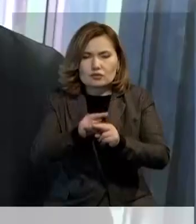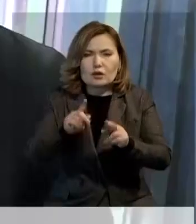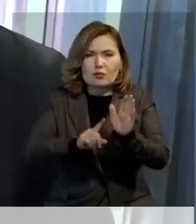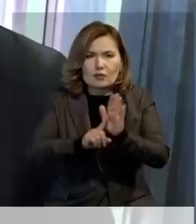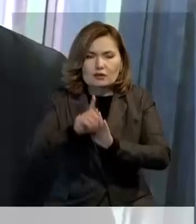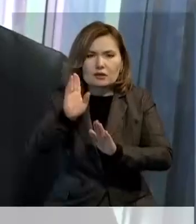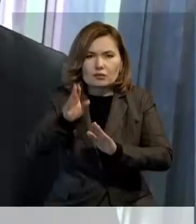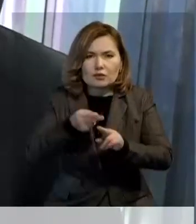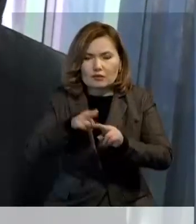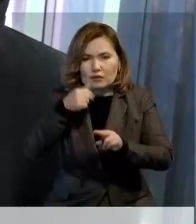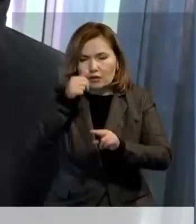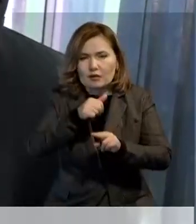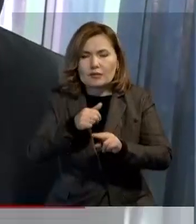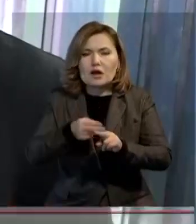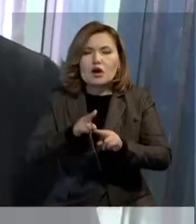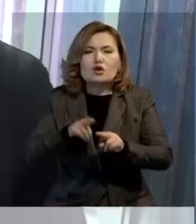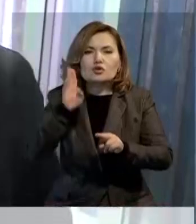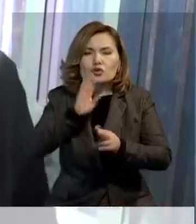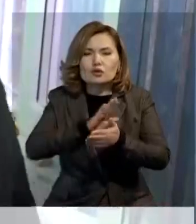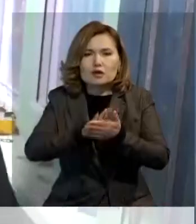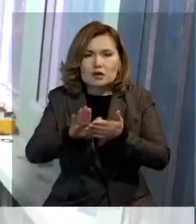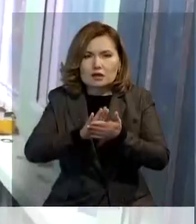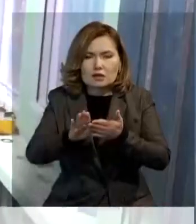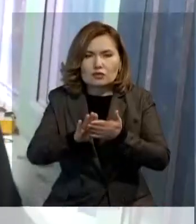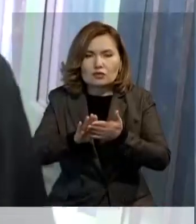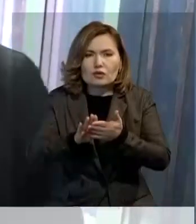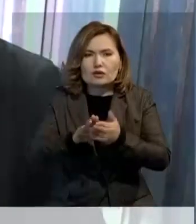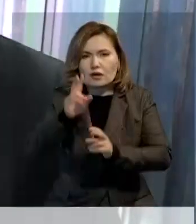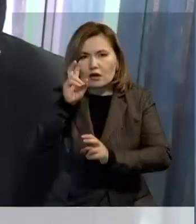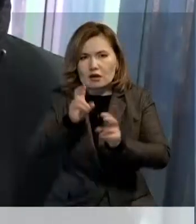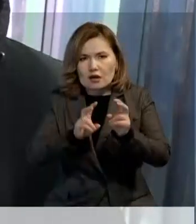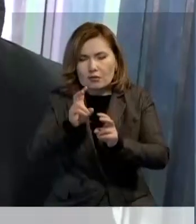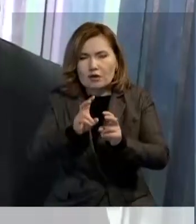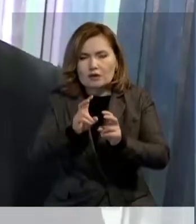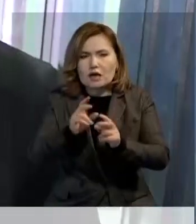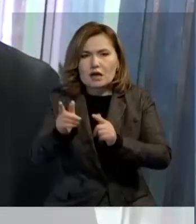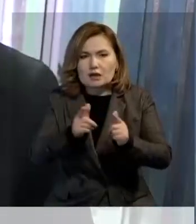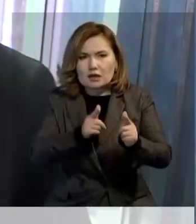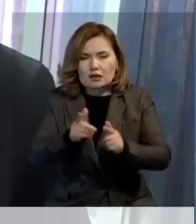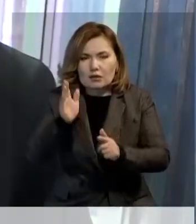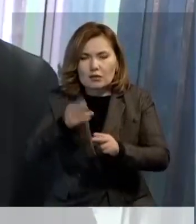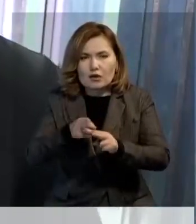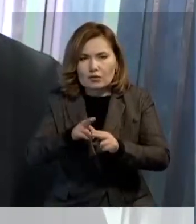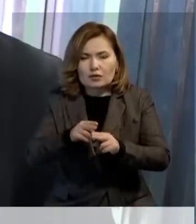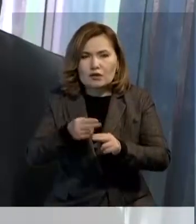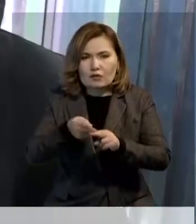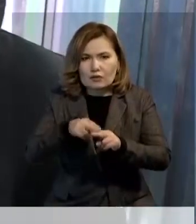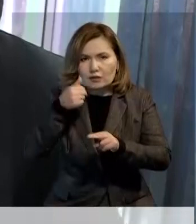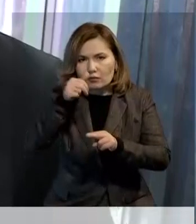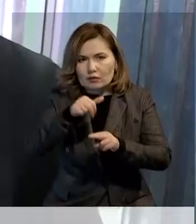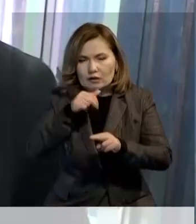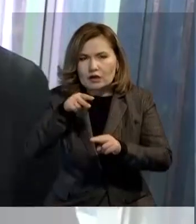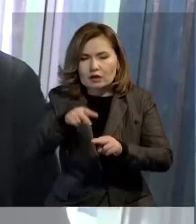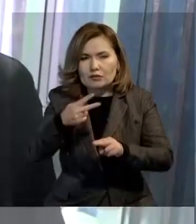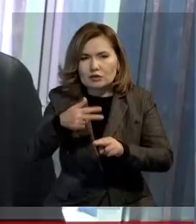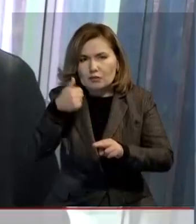Ауданда су тазарту имараттарына биылғы қысқы күзгі маусымға дайындық бойынша ағымдағы жөндеуге қаражат бөлінген